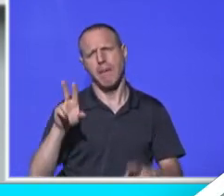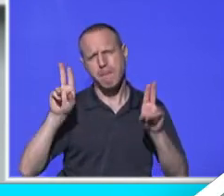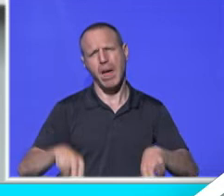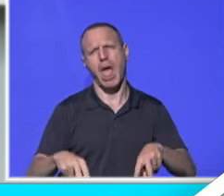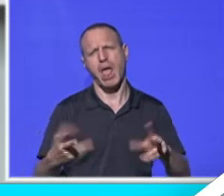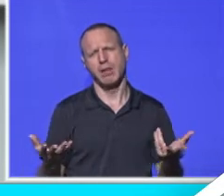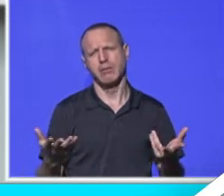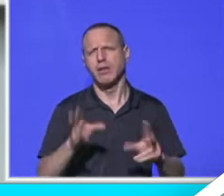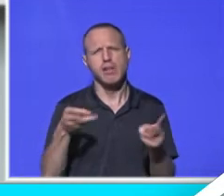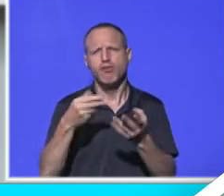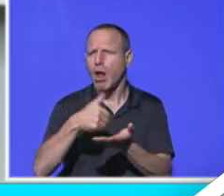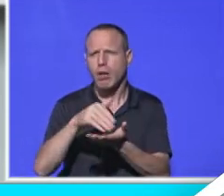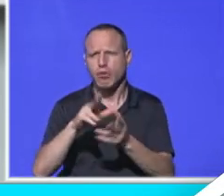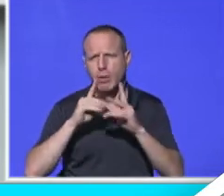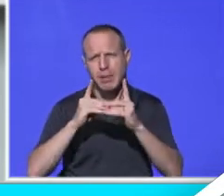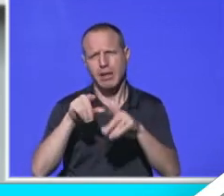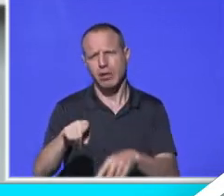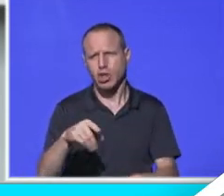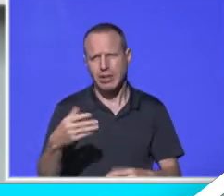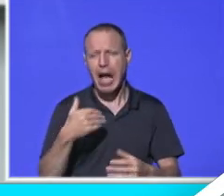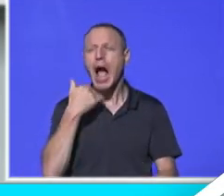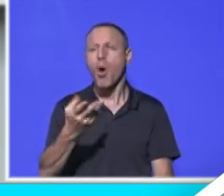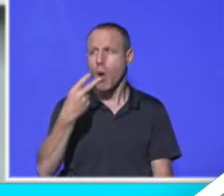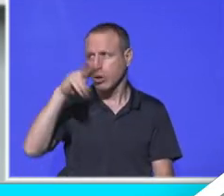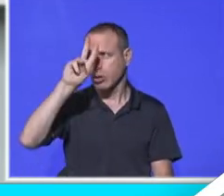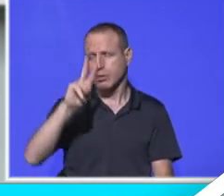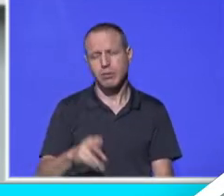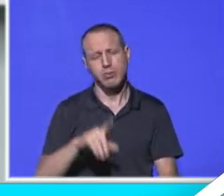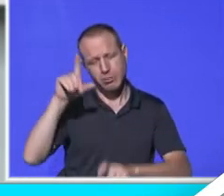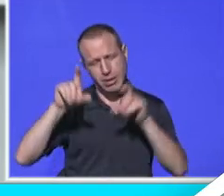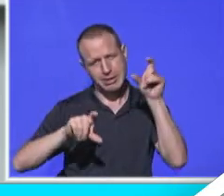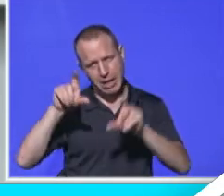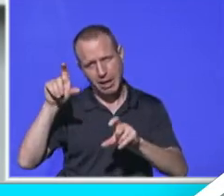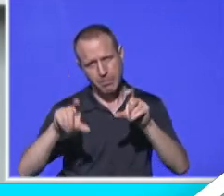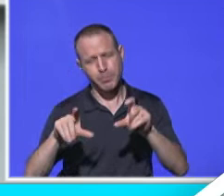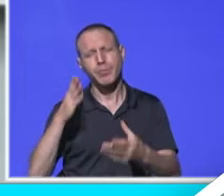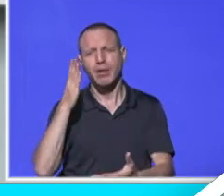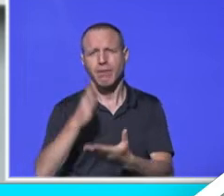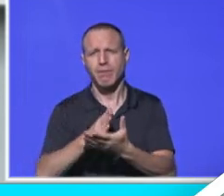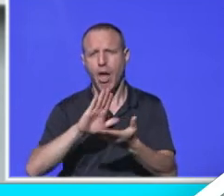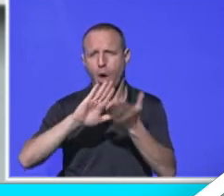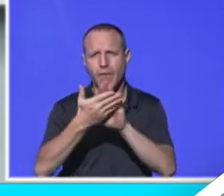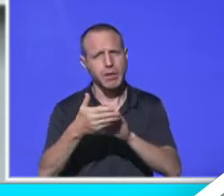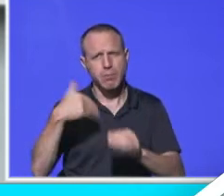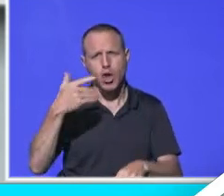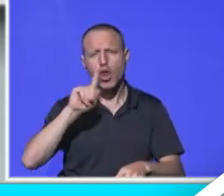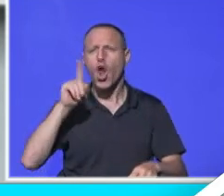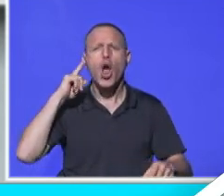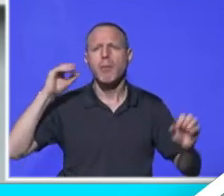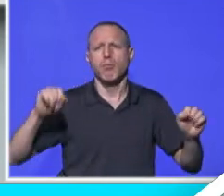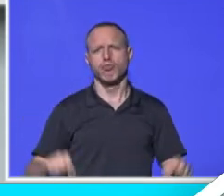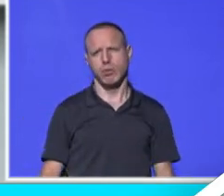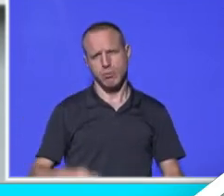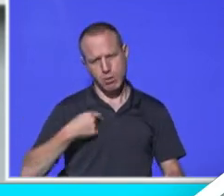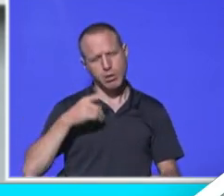הזאת. וגם מה שהגרוע מכל, הוא שהאזרחים כבר הופכים להיות לא ממושמעים. אני כמובן